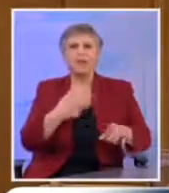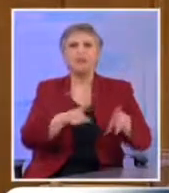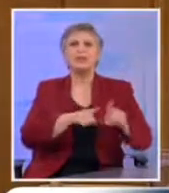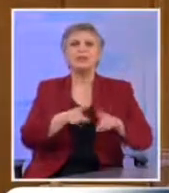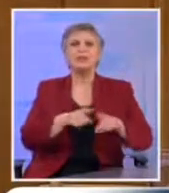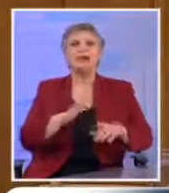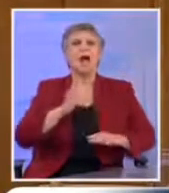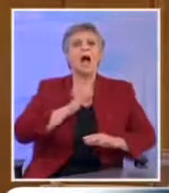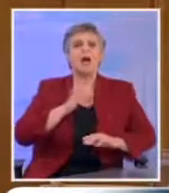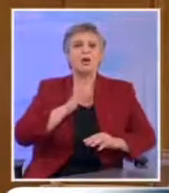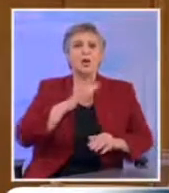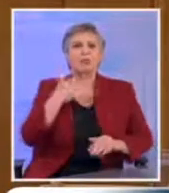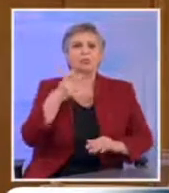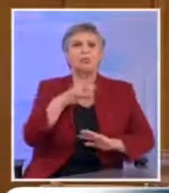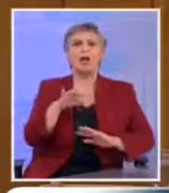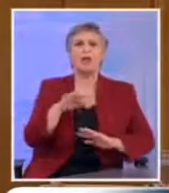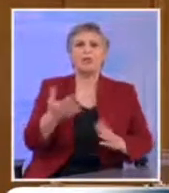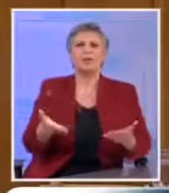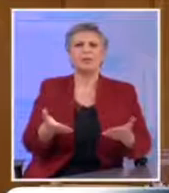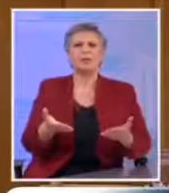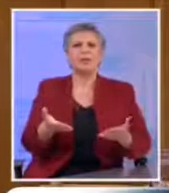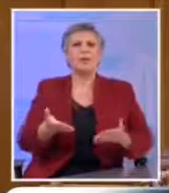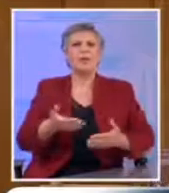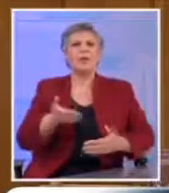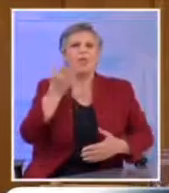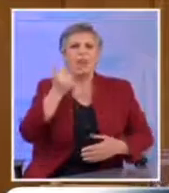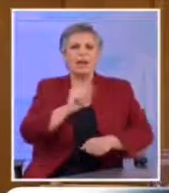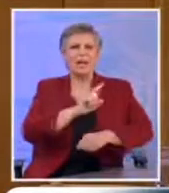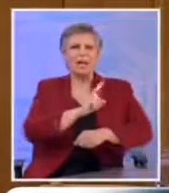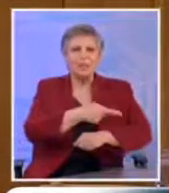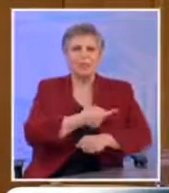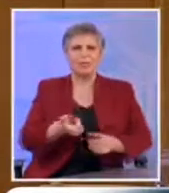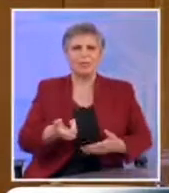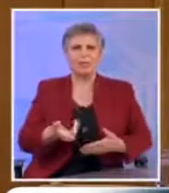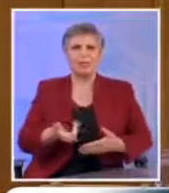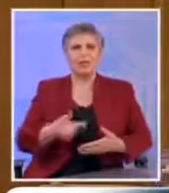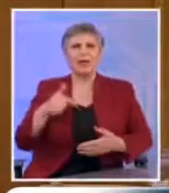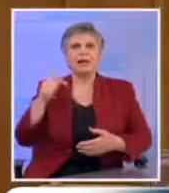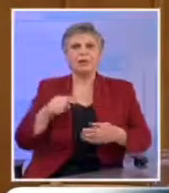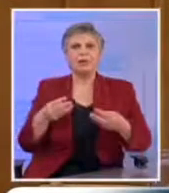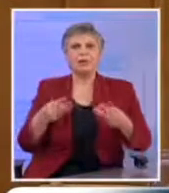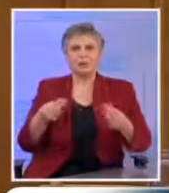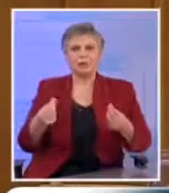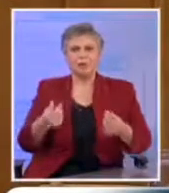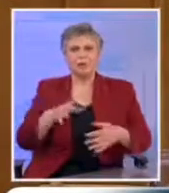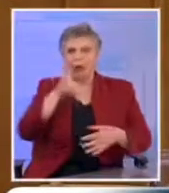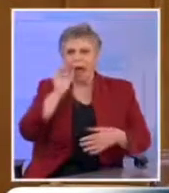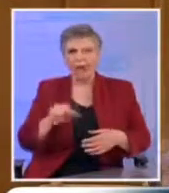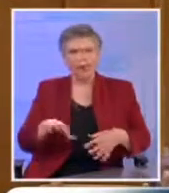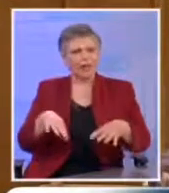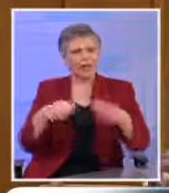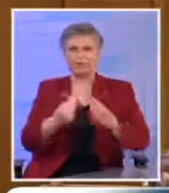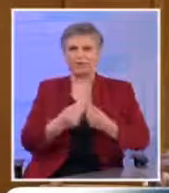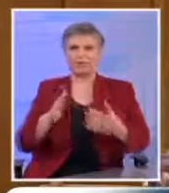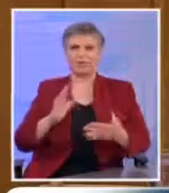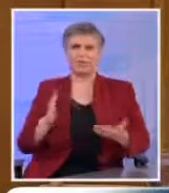Και αυτή η βαρβαρότητα δεν αξίζει και δεν αναλογεί σε κανένα. Και θα ήθελα και το